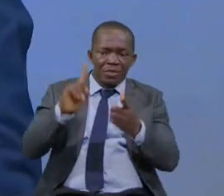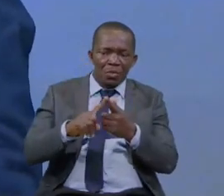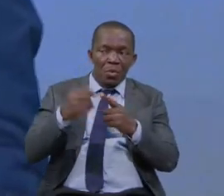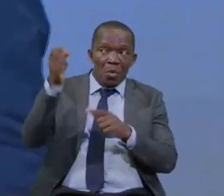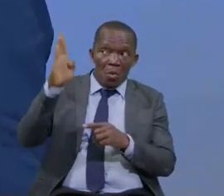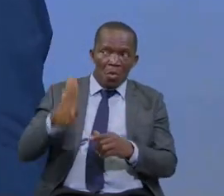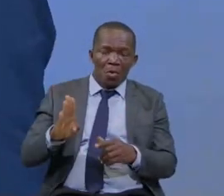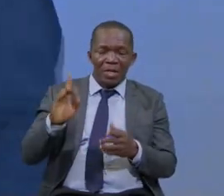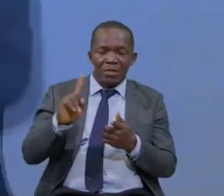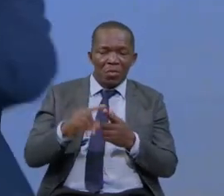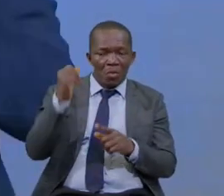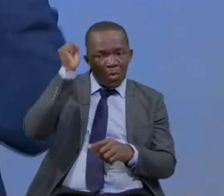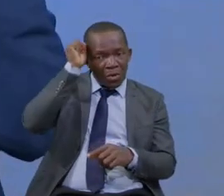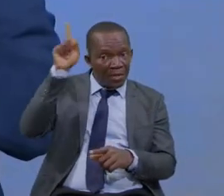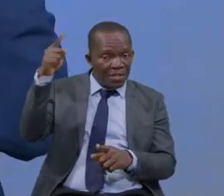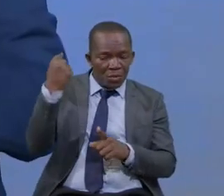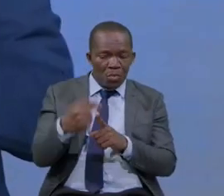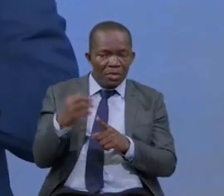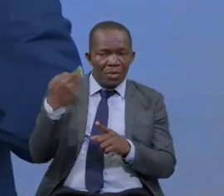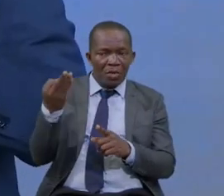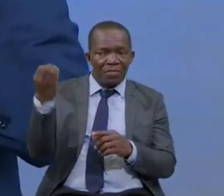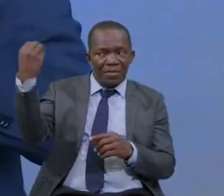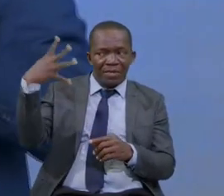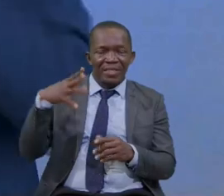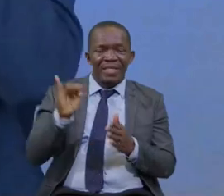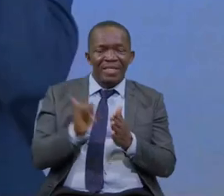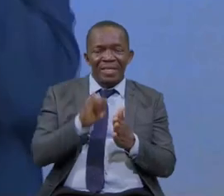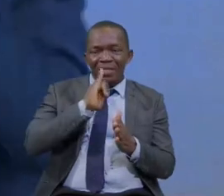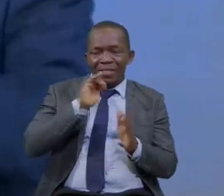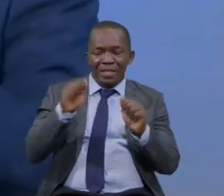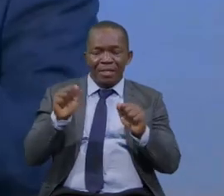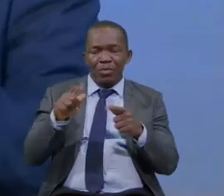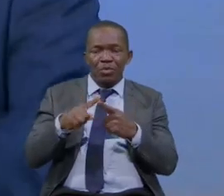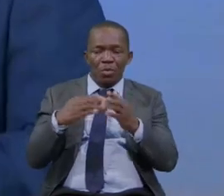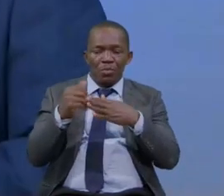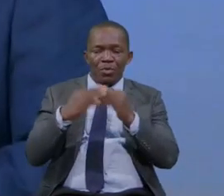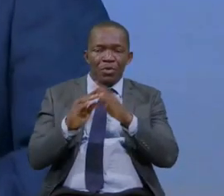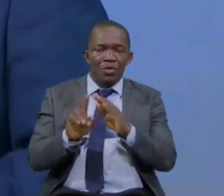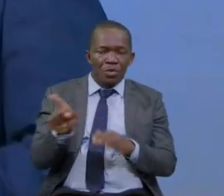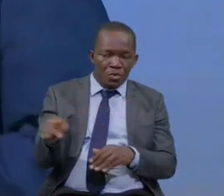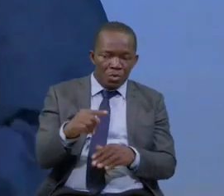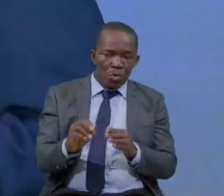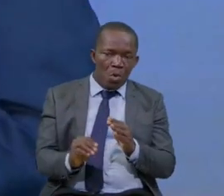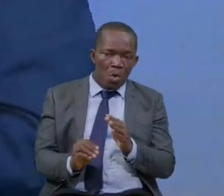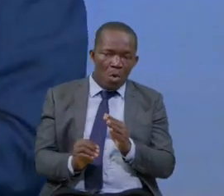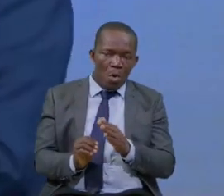vous édifier et donner l'héritage avec tous les sanctifiés.